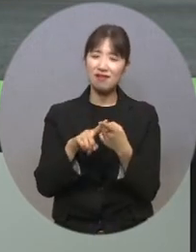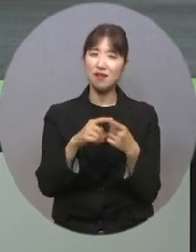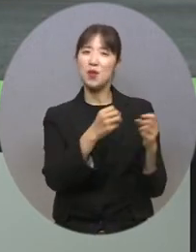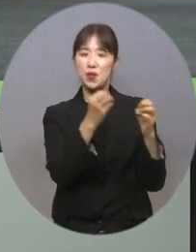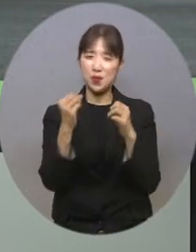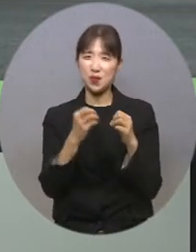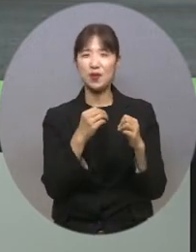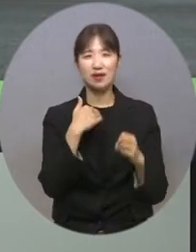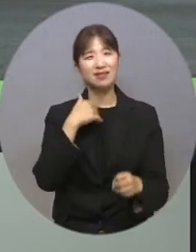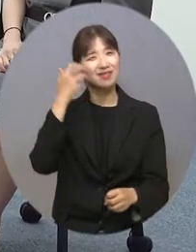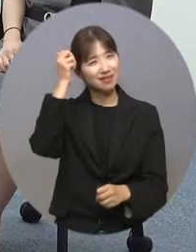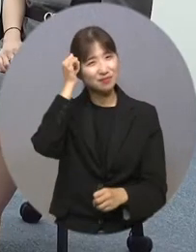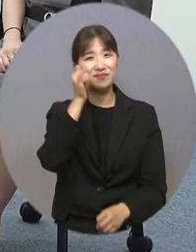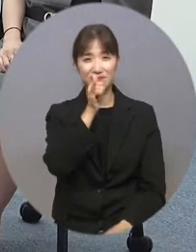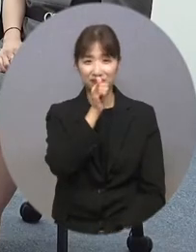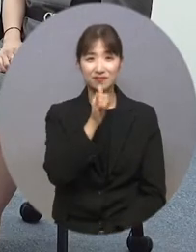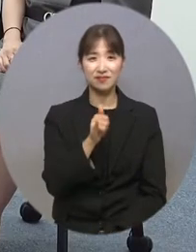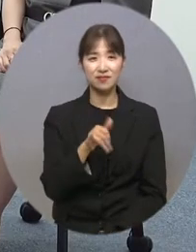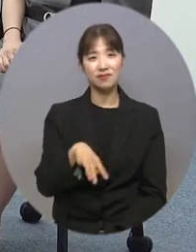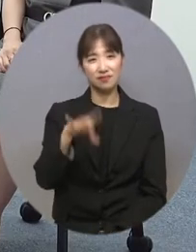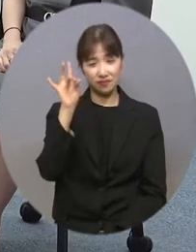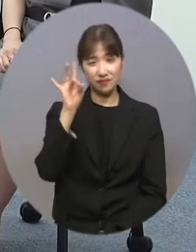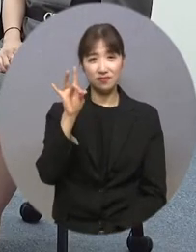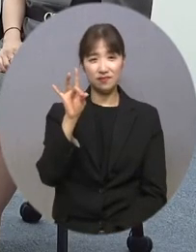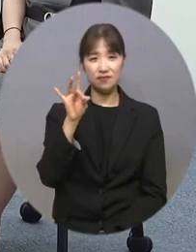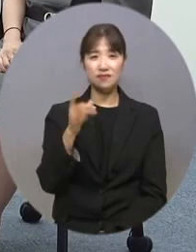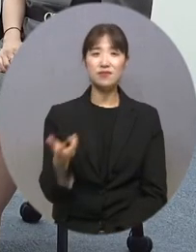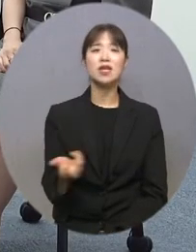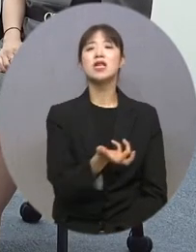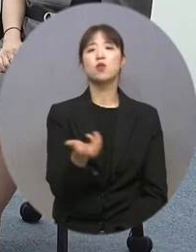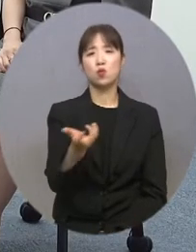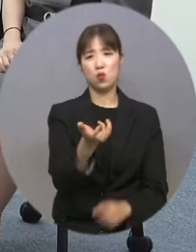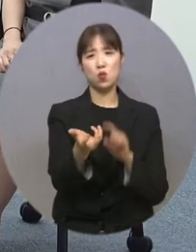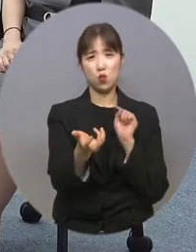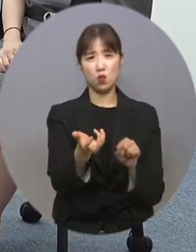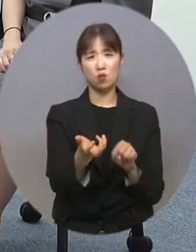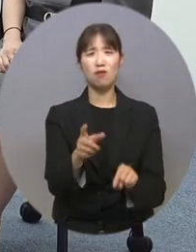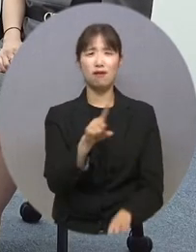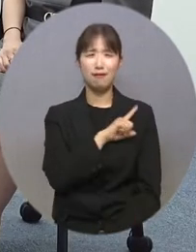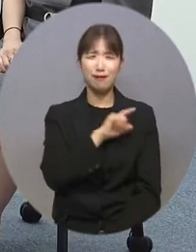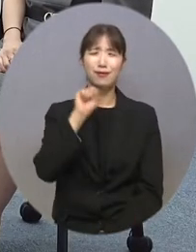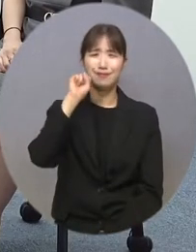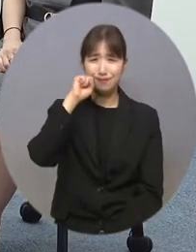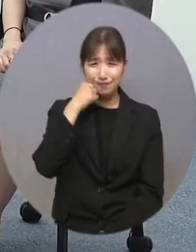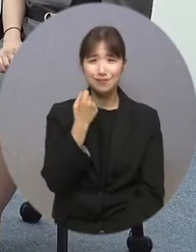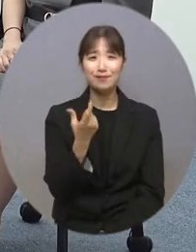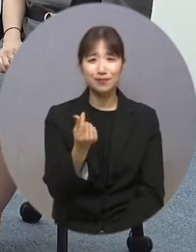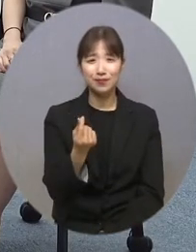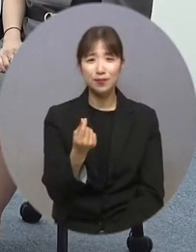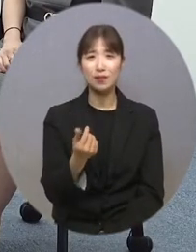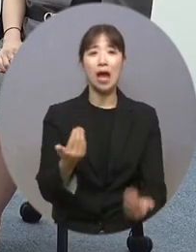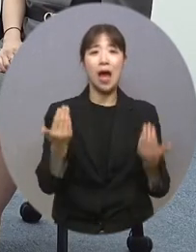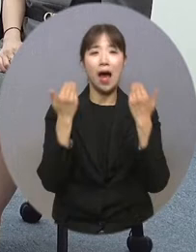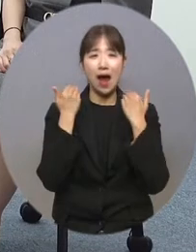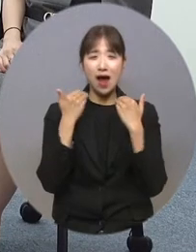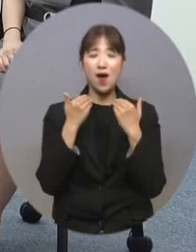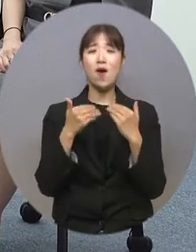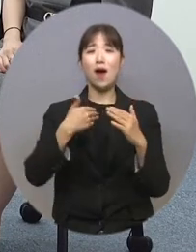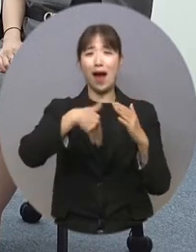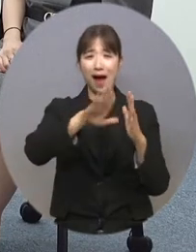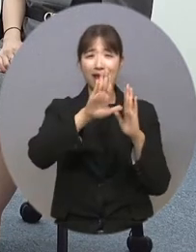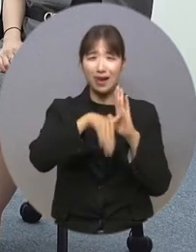나눈 적이 기억이 나는데 일단은 이동이 가장 지금 이동 부터 막 얘기하고 있잖아요 학교에 가는 데도